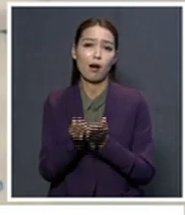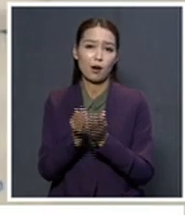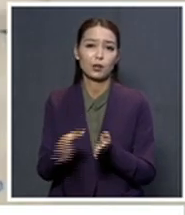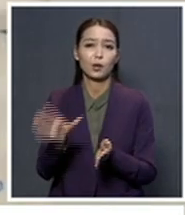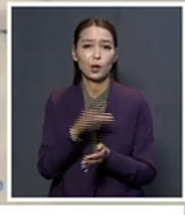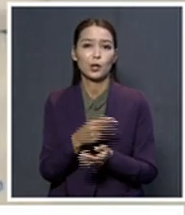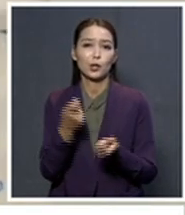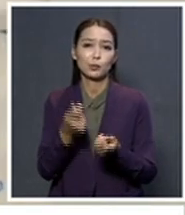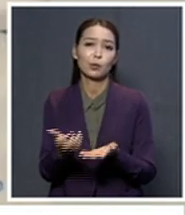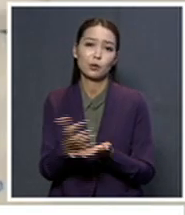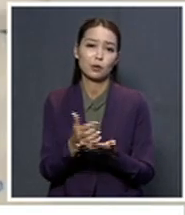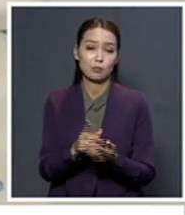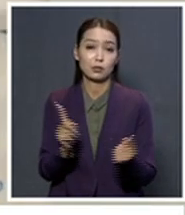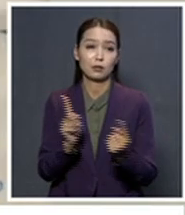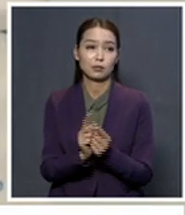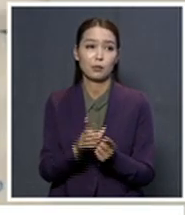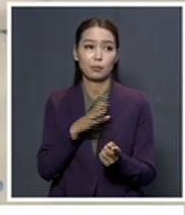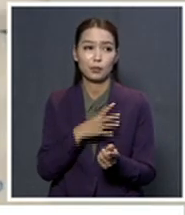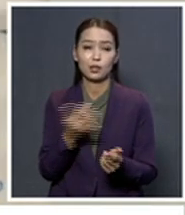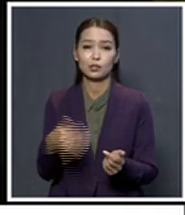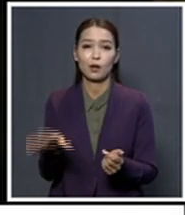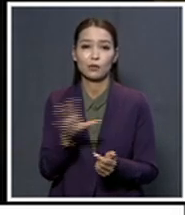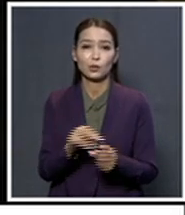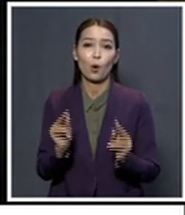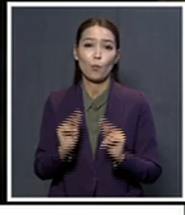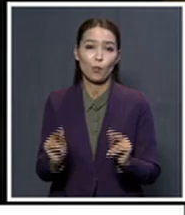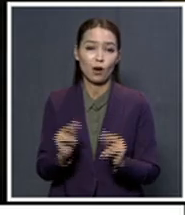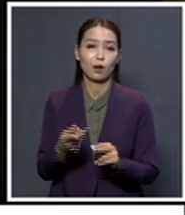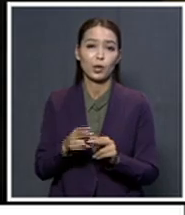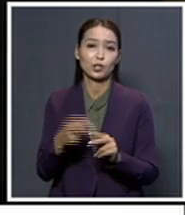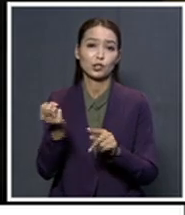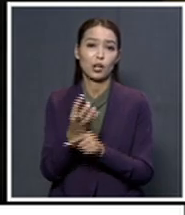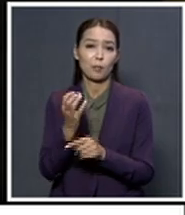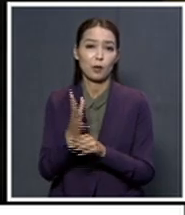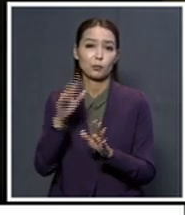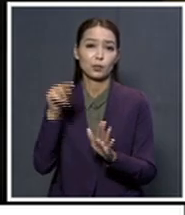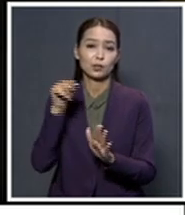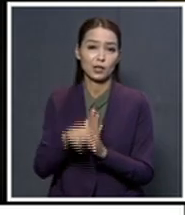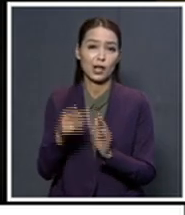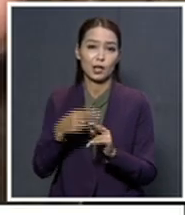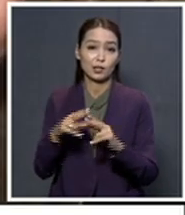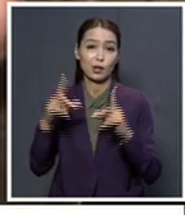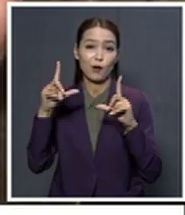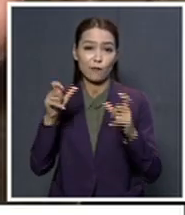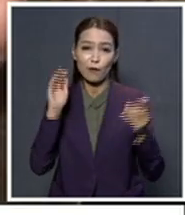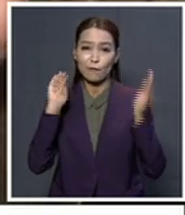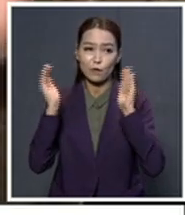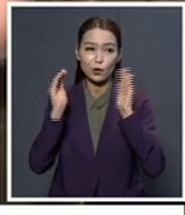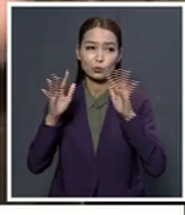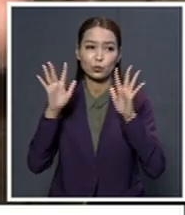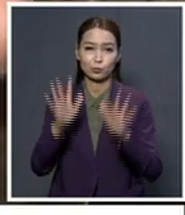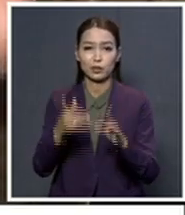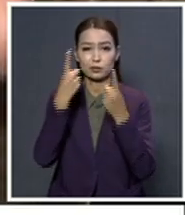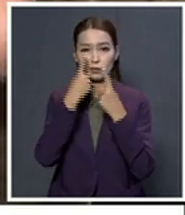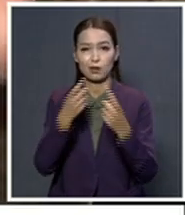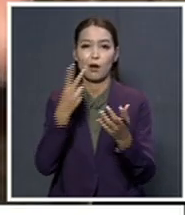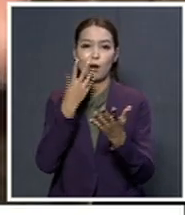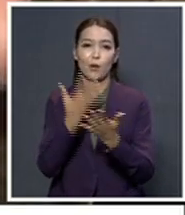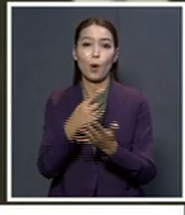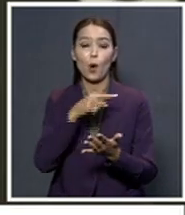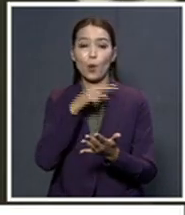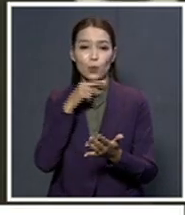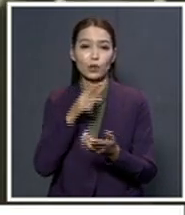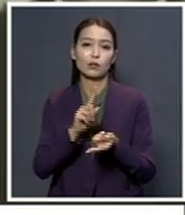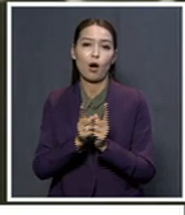ағаш жинап жүріп кездестірген. Содан кейін мұғалім шампан бөтелкесімен хатты суретке түсіріп Фейсбуктегі парақшасында жариялап, орысша